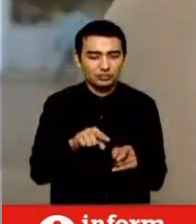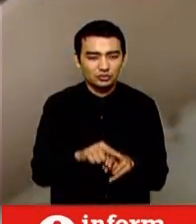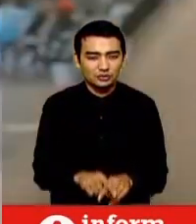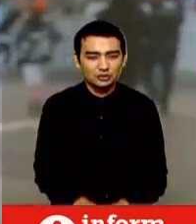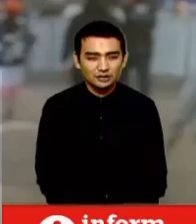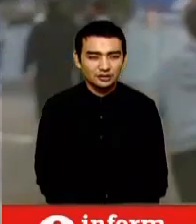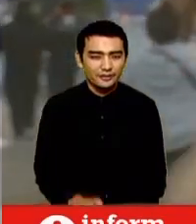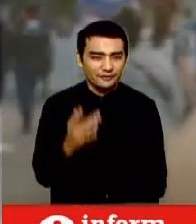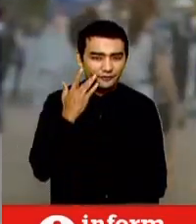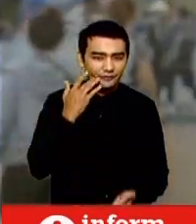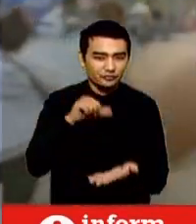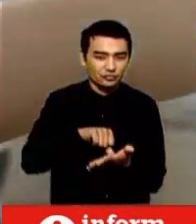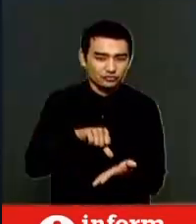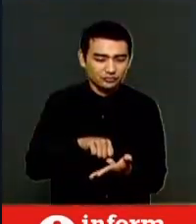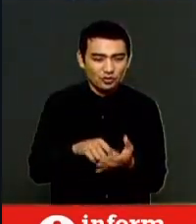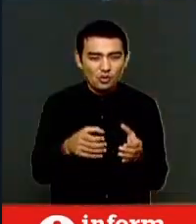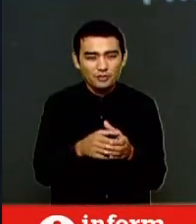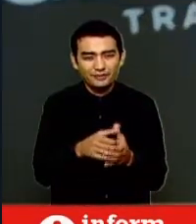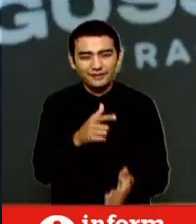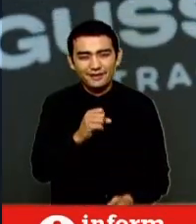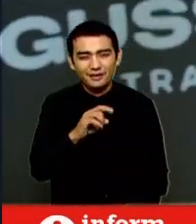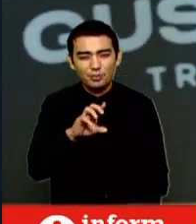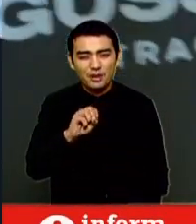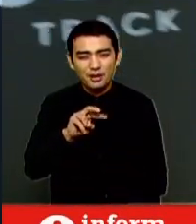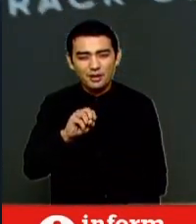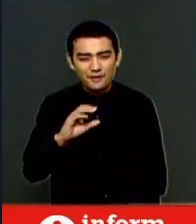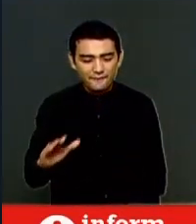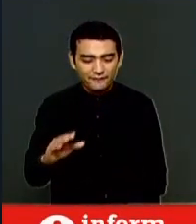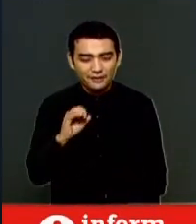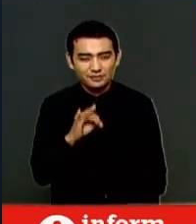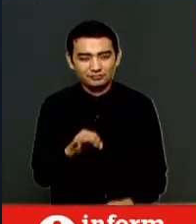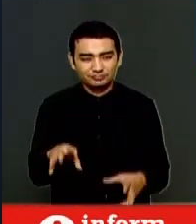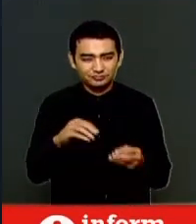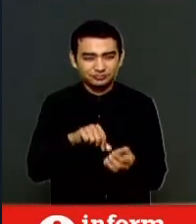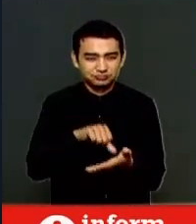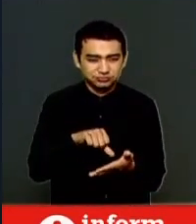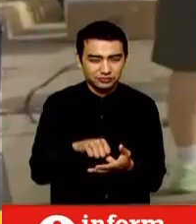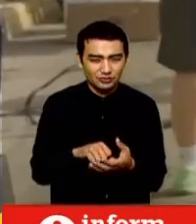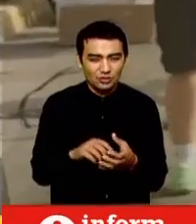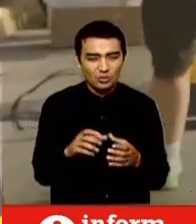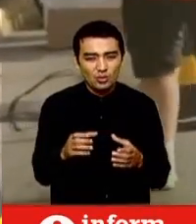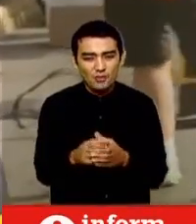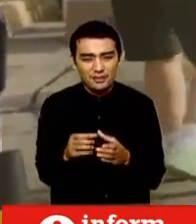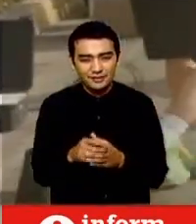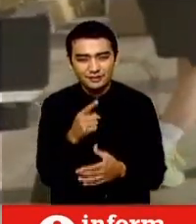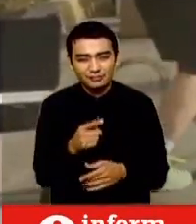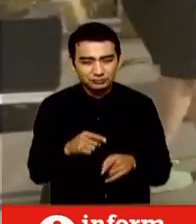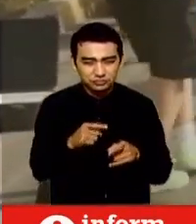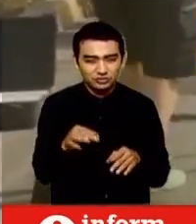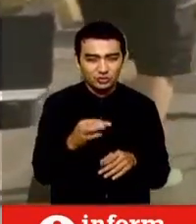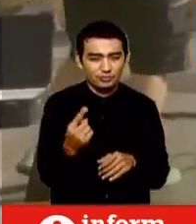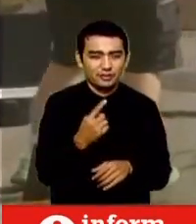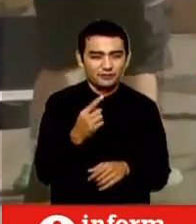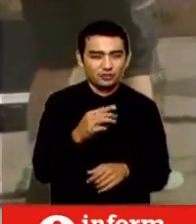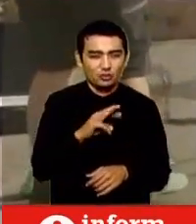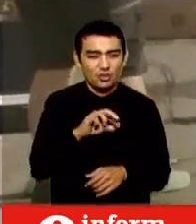постоянные участники марафона компания Гербалайф в этом году они принимают участие как экидэн команда ее лидером является толкон